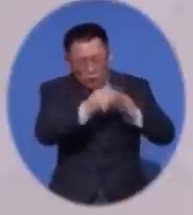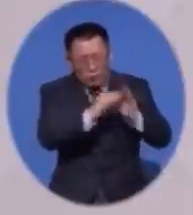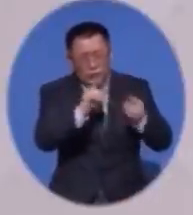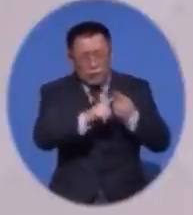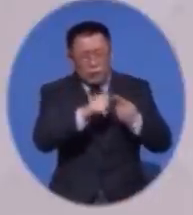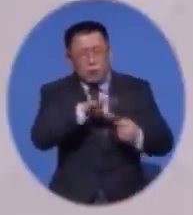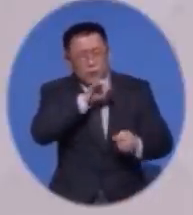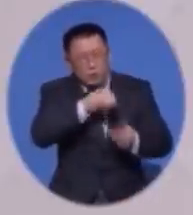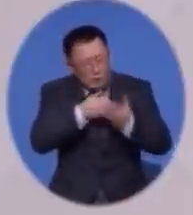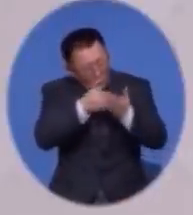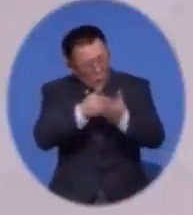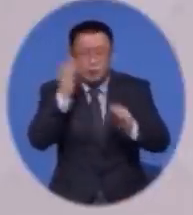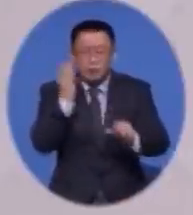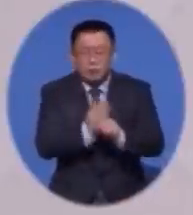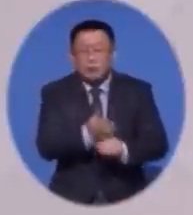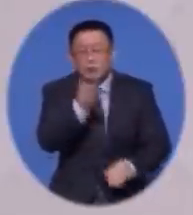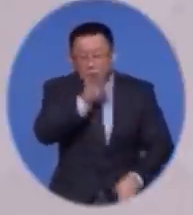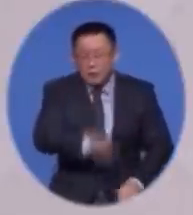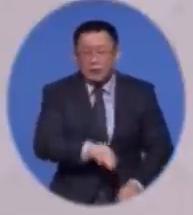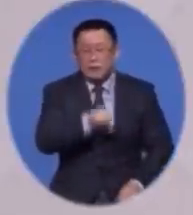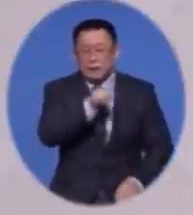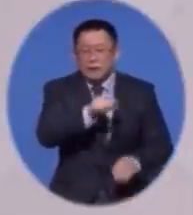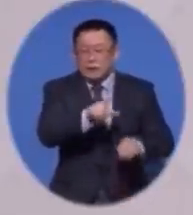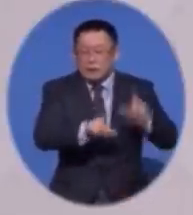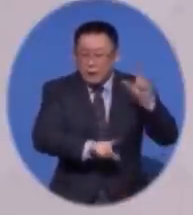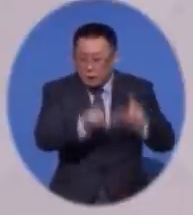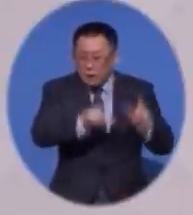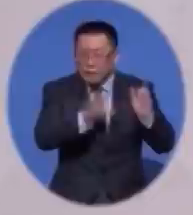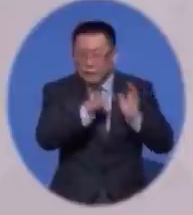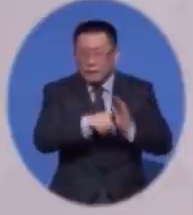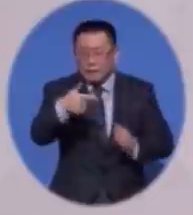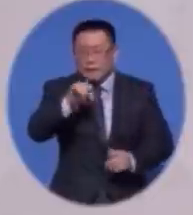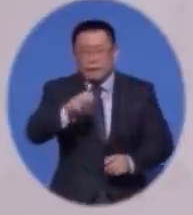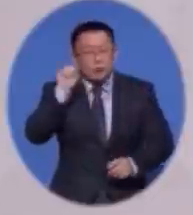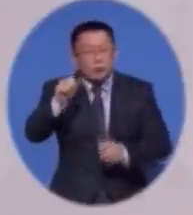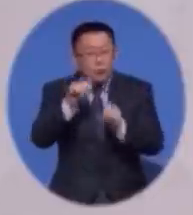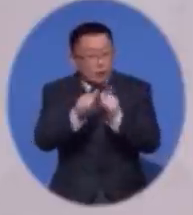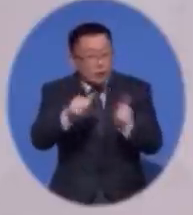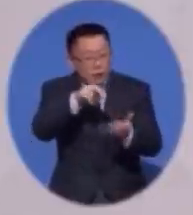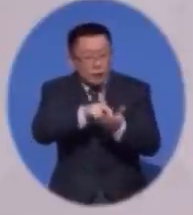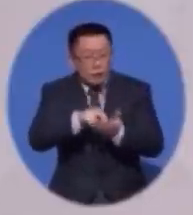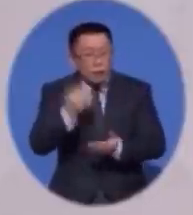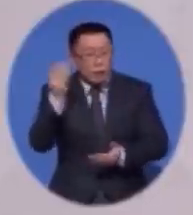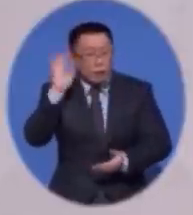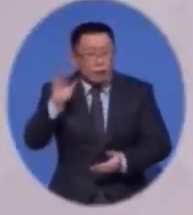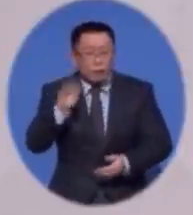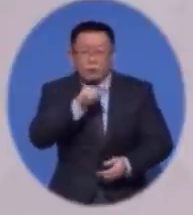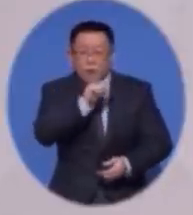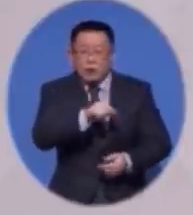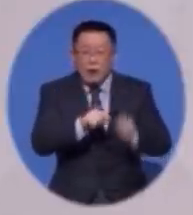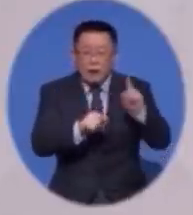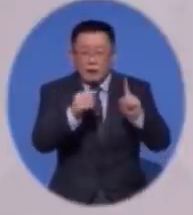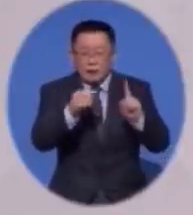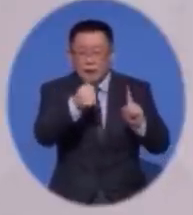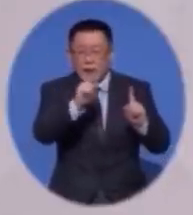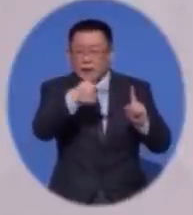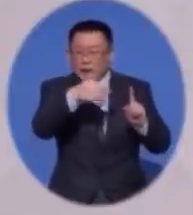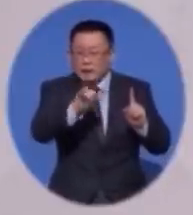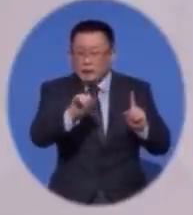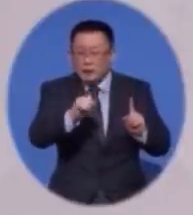해왔는데요. 이런 상황에서 김지태 후보는 최근에 한 학기